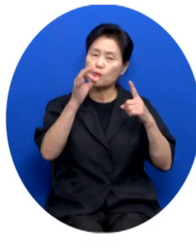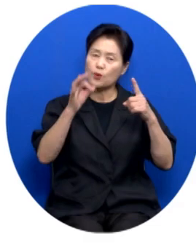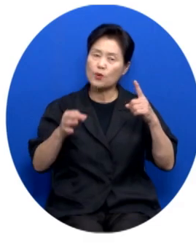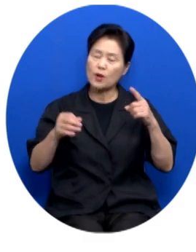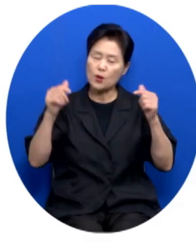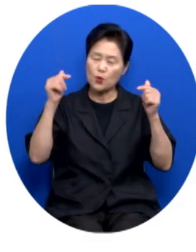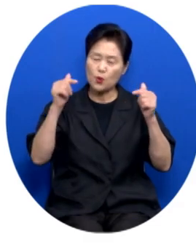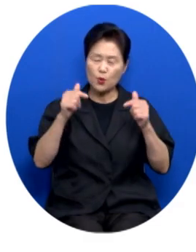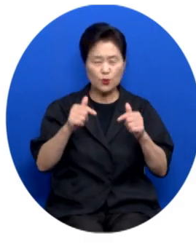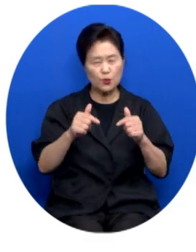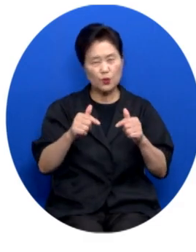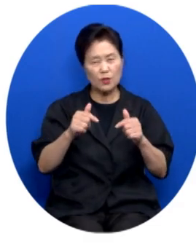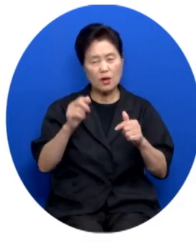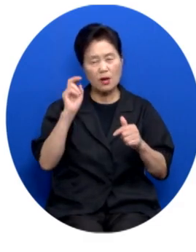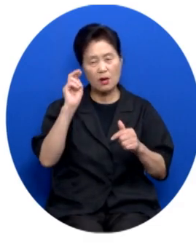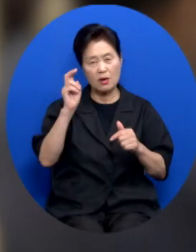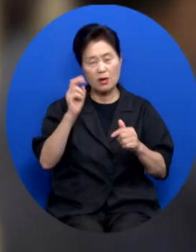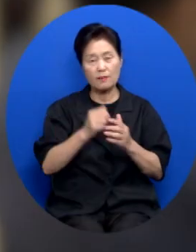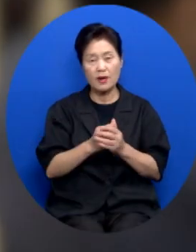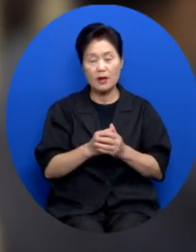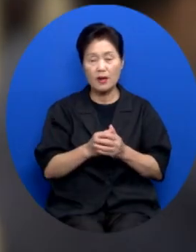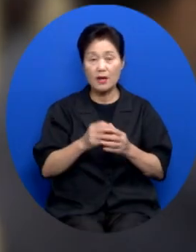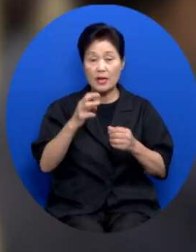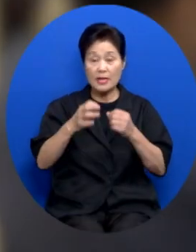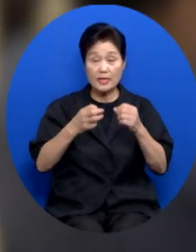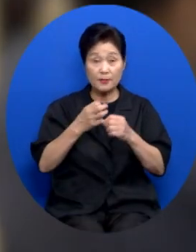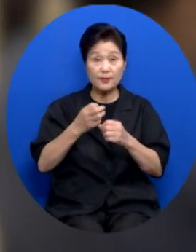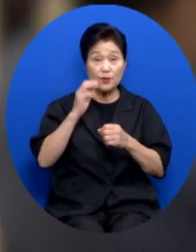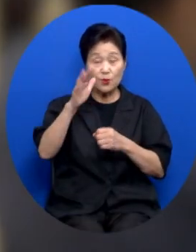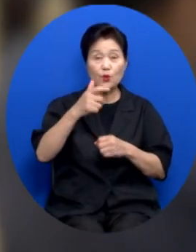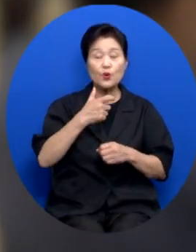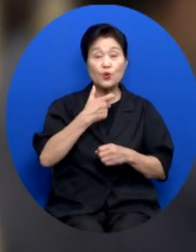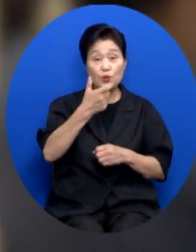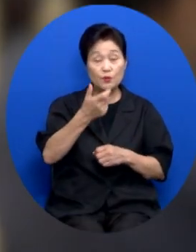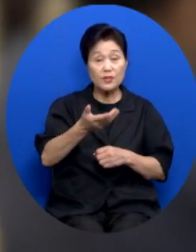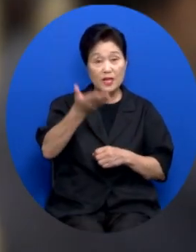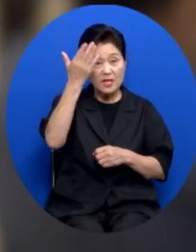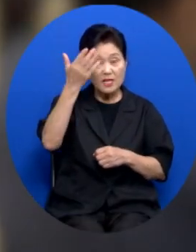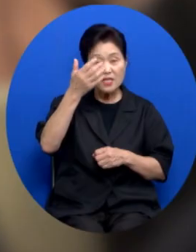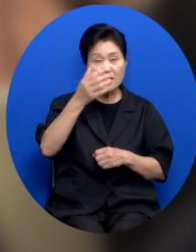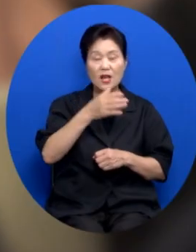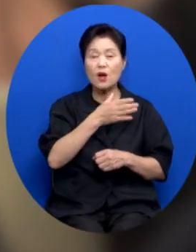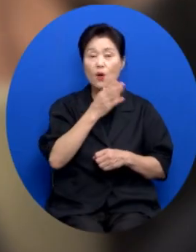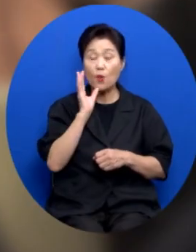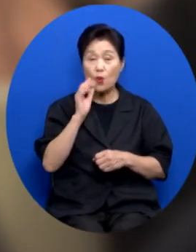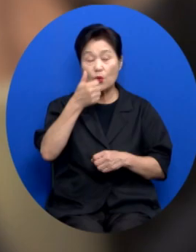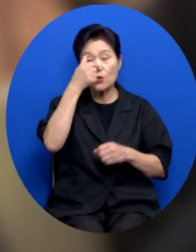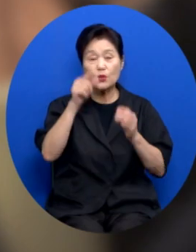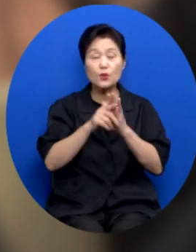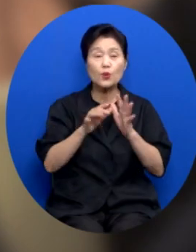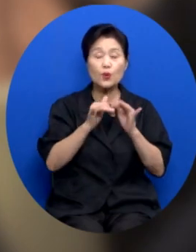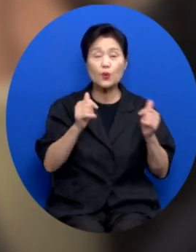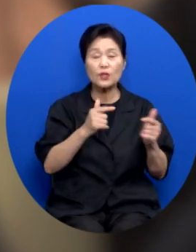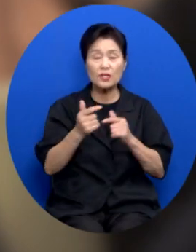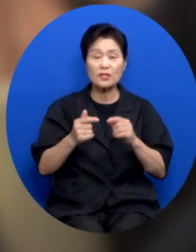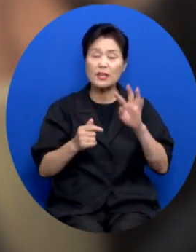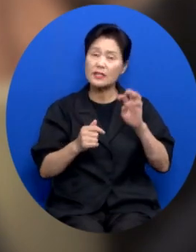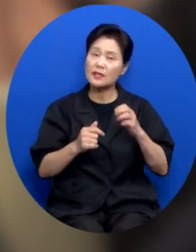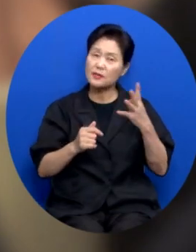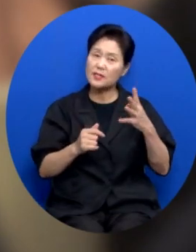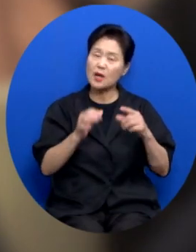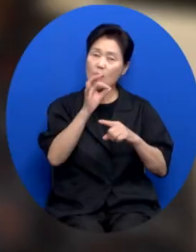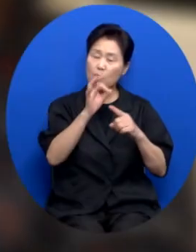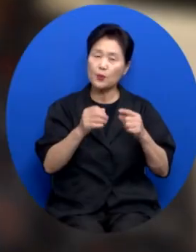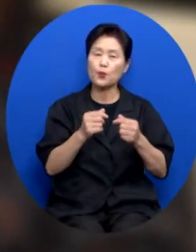떨어질 것이라고 예측했습니다. 또 30년 후 60세 이상 고령 기독교인이 약 44%까지 늘어날